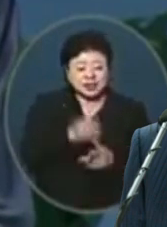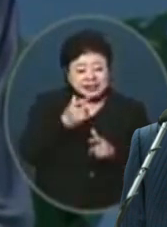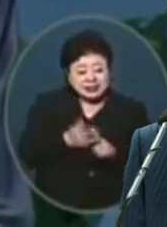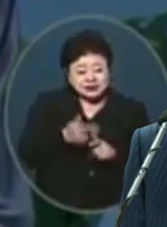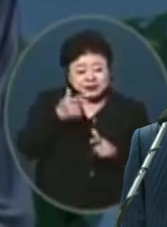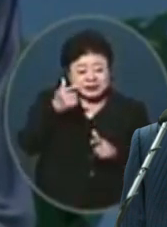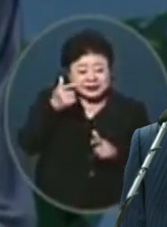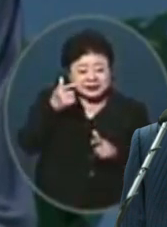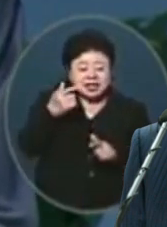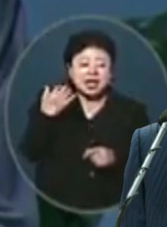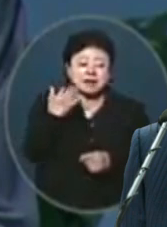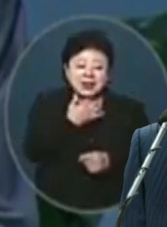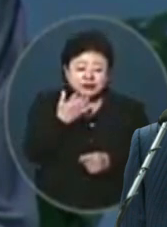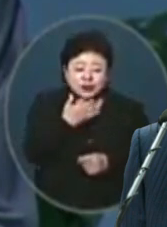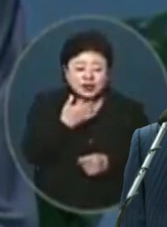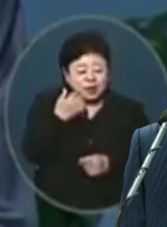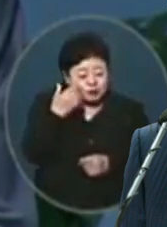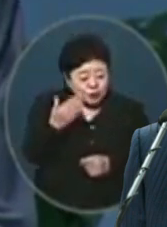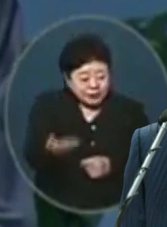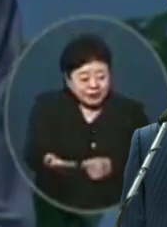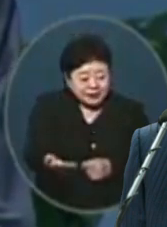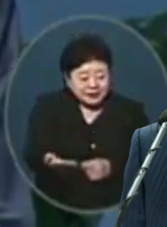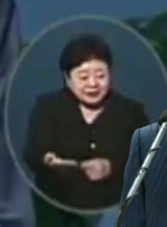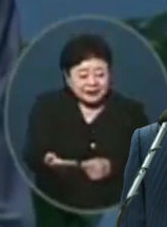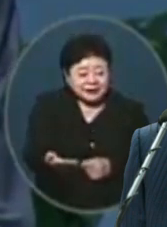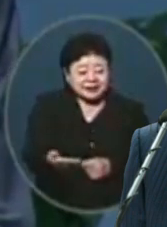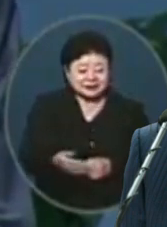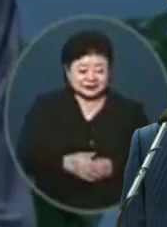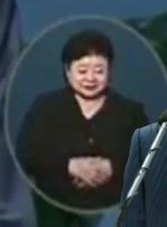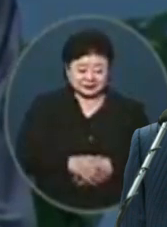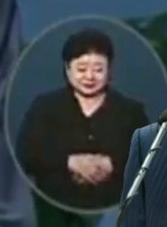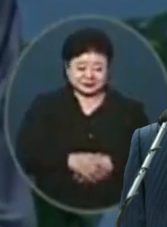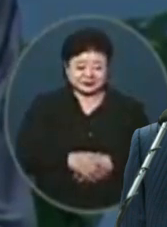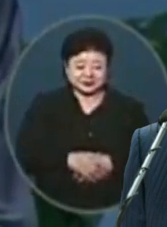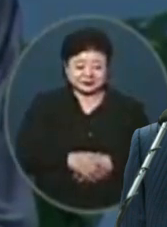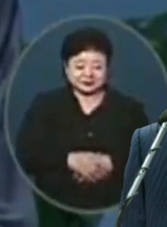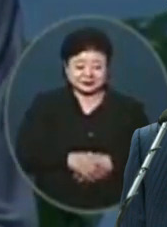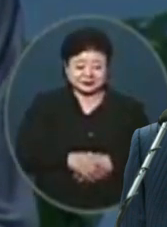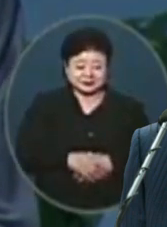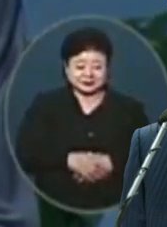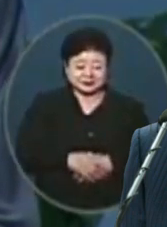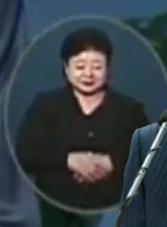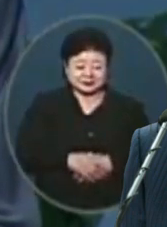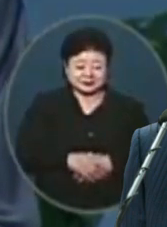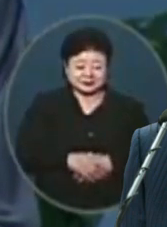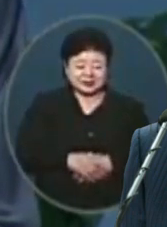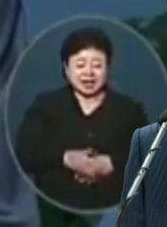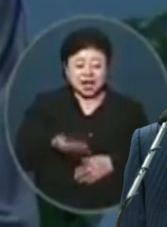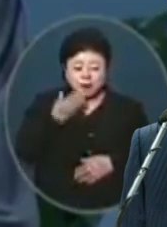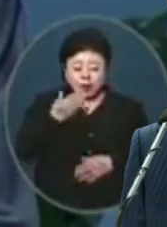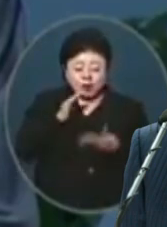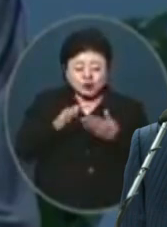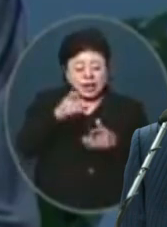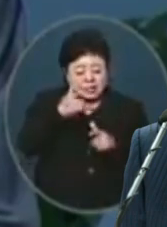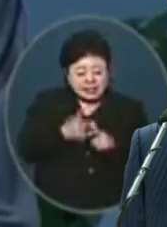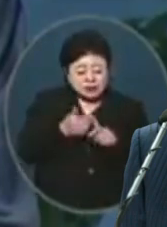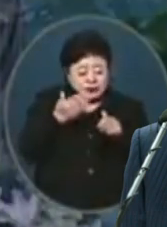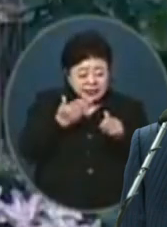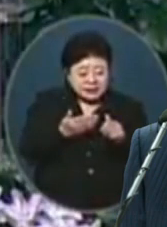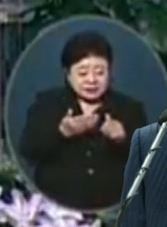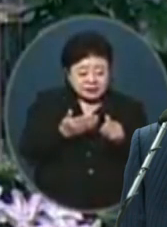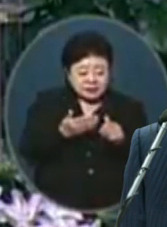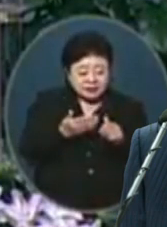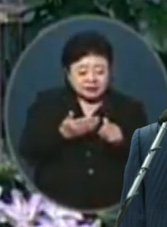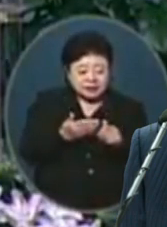예수님이 베드로에게 뼈아픈 질문을 하는 것입니다. 조반 먹은 후에 예수님께서